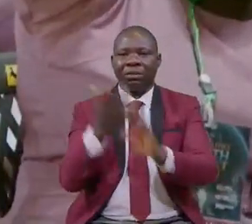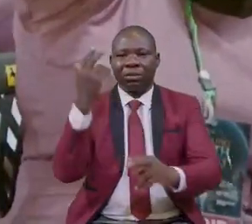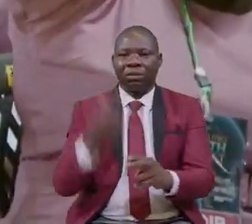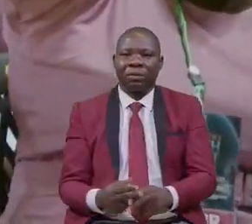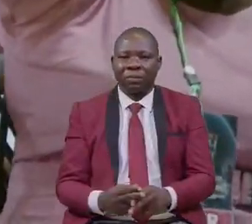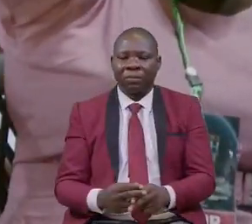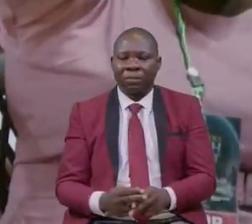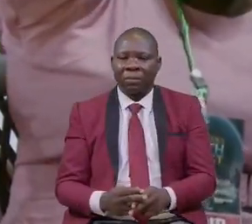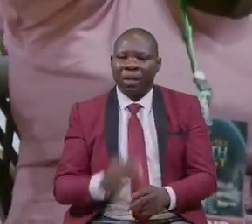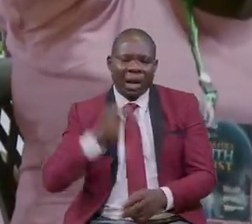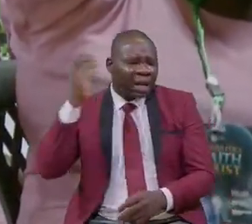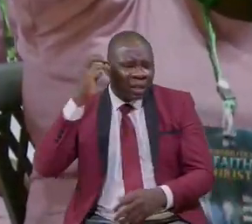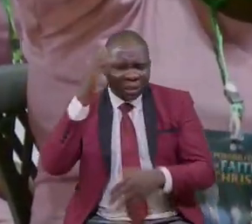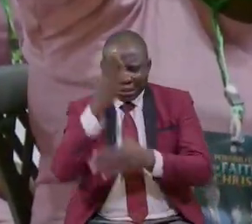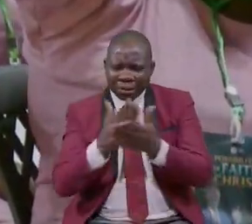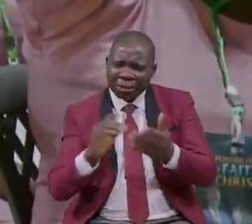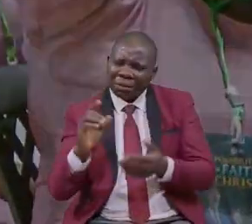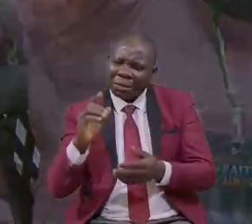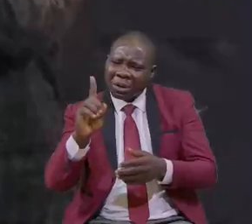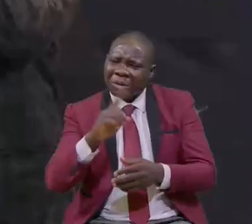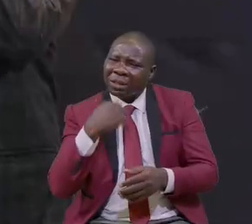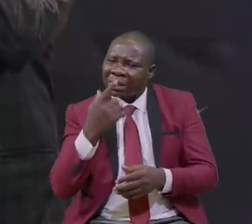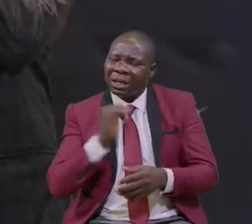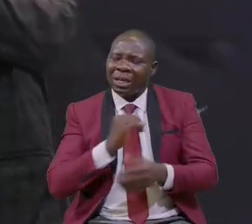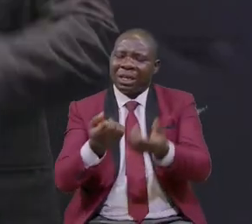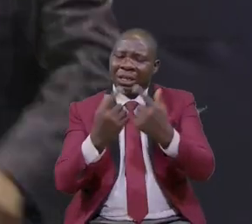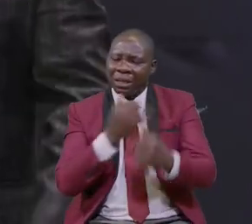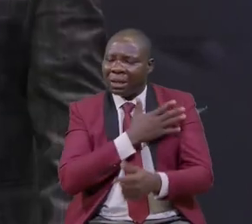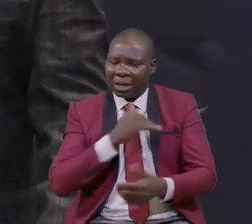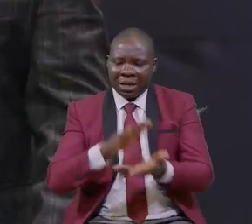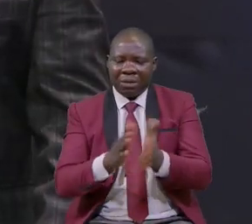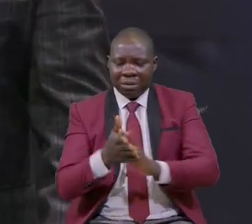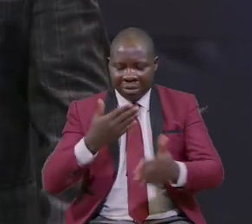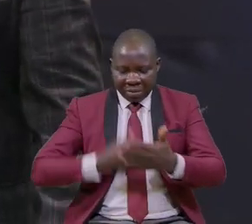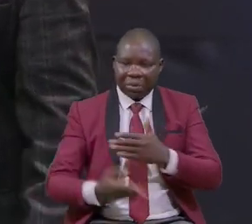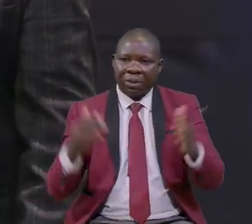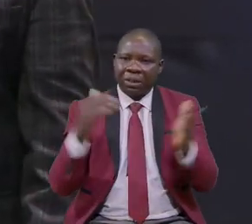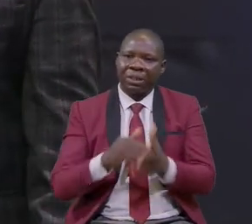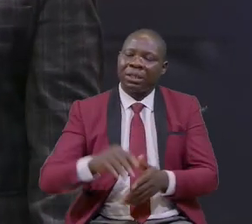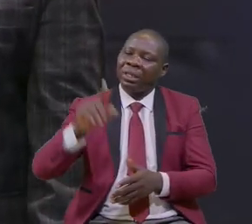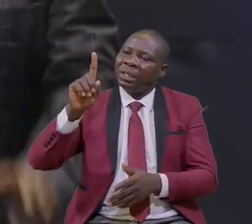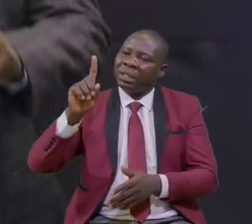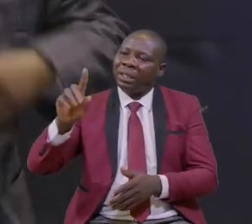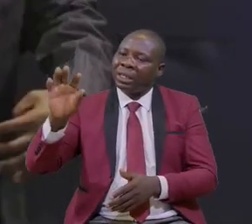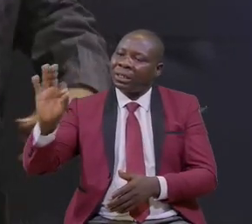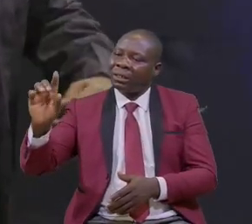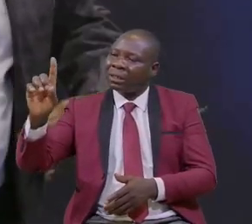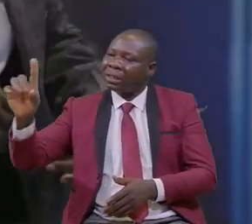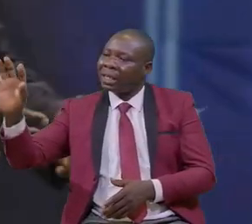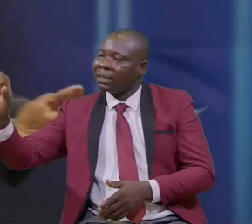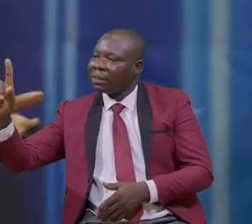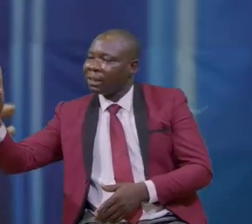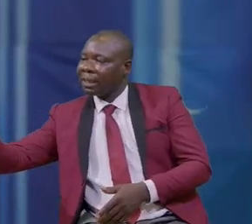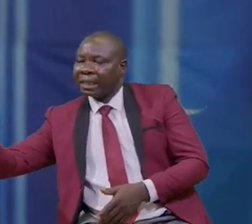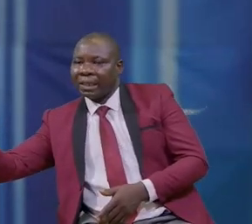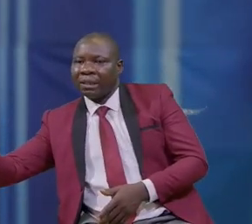J'entends quelqu'un dire, oh, je suis venu, je suis né de nouveau en 1900 ans. Et